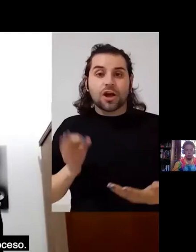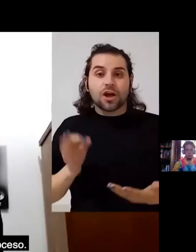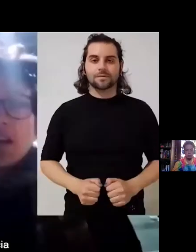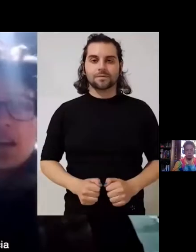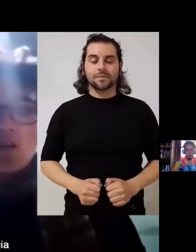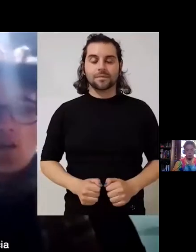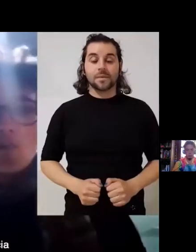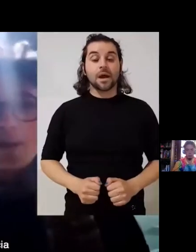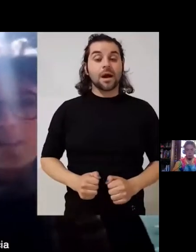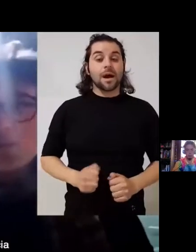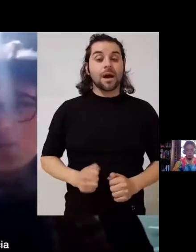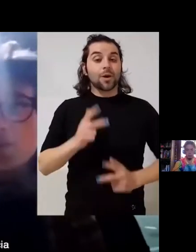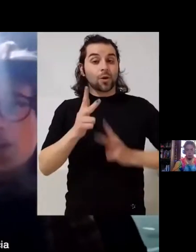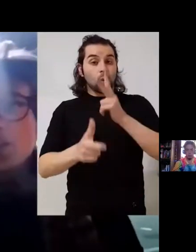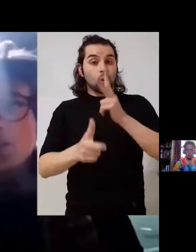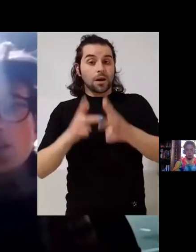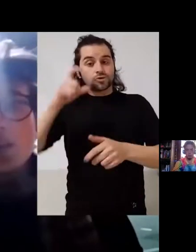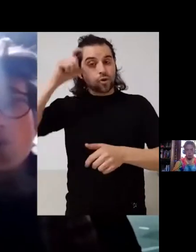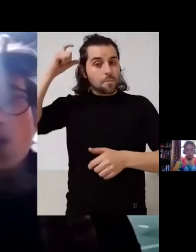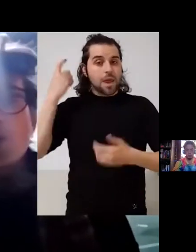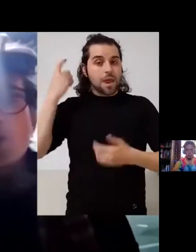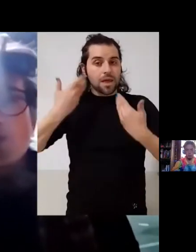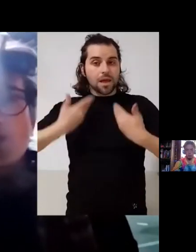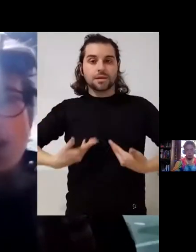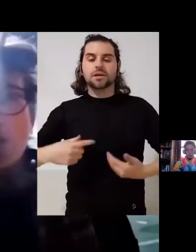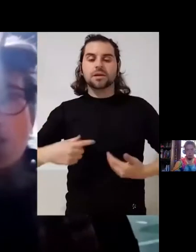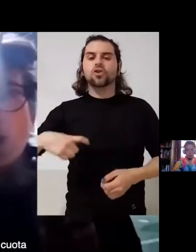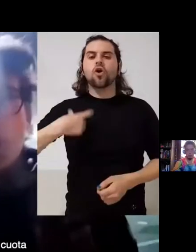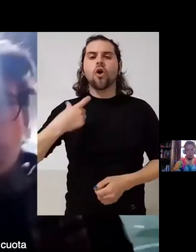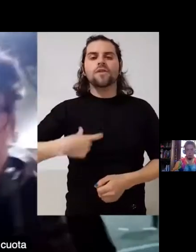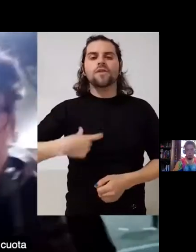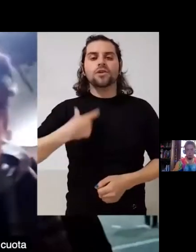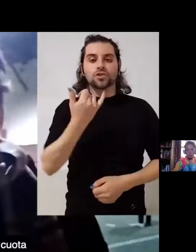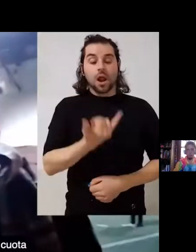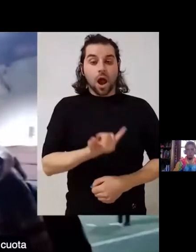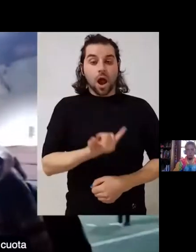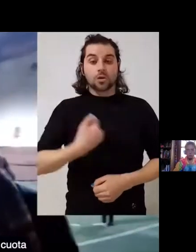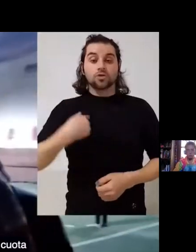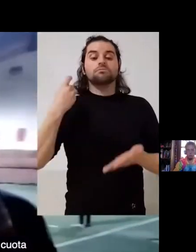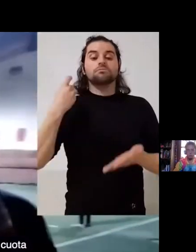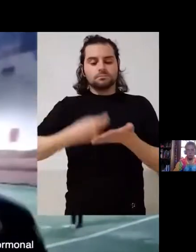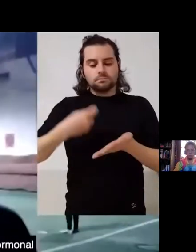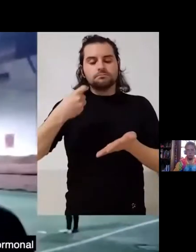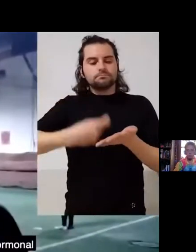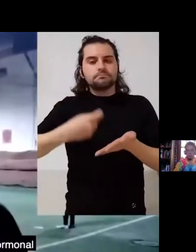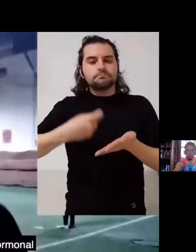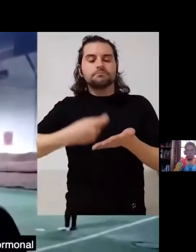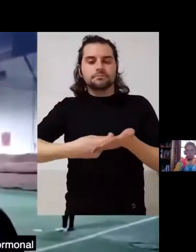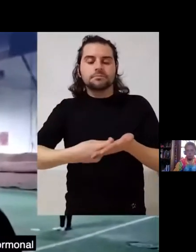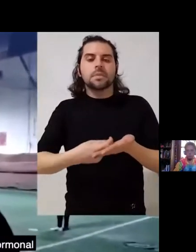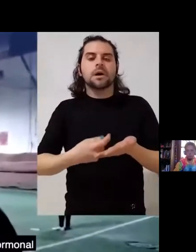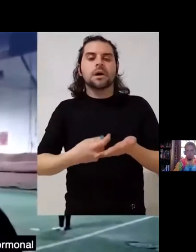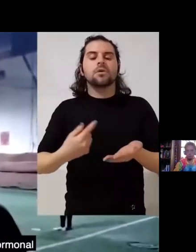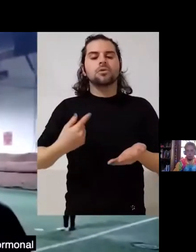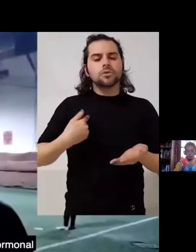aujourd'hui, c'est toujours en procès. Je voulais partager mon expérience en disant que j'ai